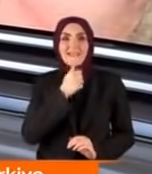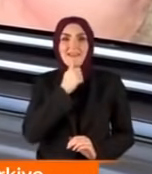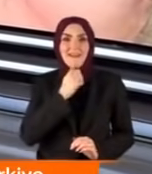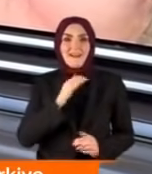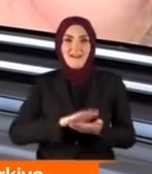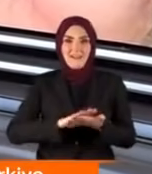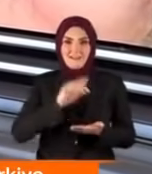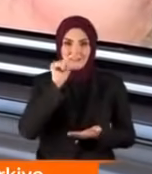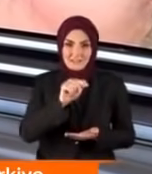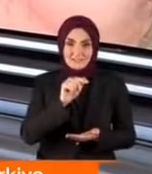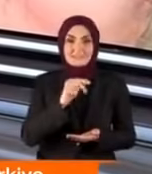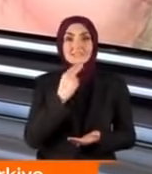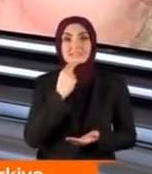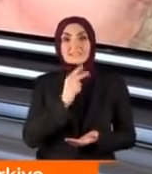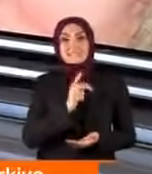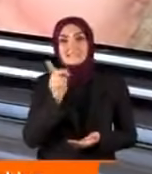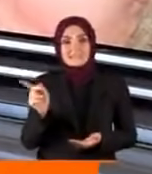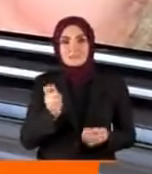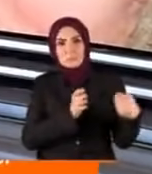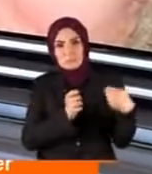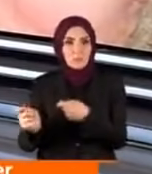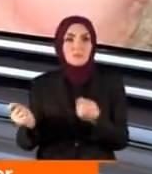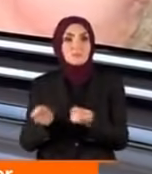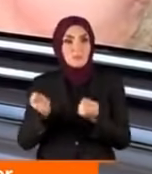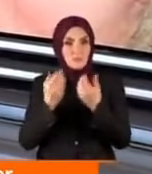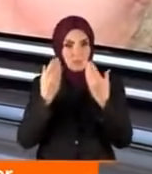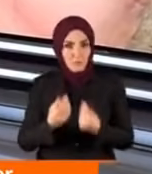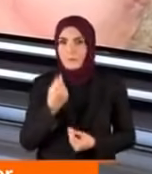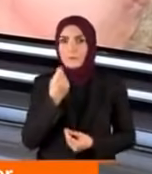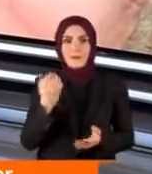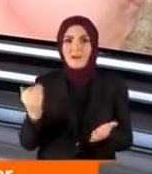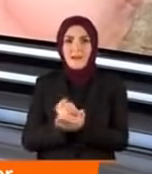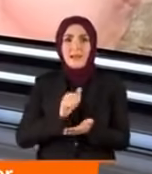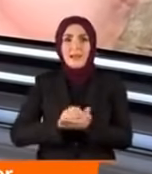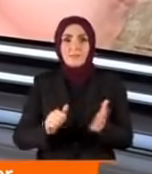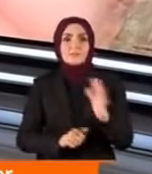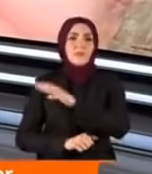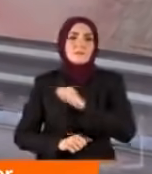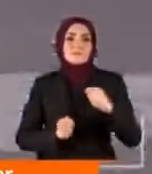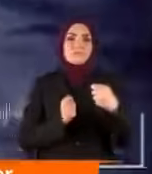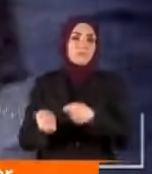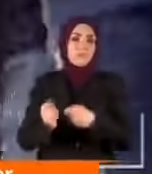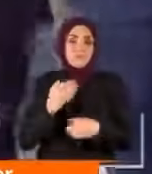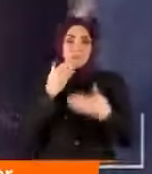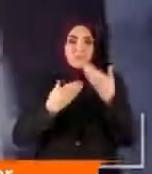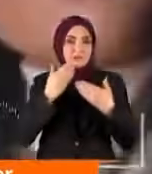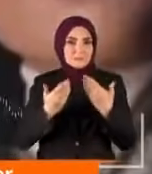çalıştırdığını ve yine tüm parasına zorla el koyduğunu anlattı.